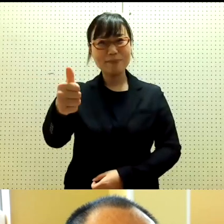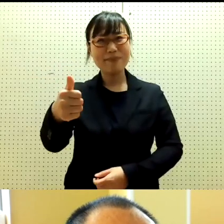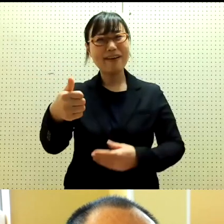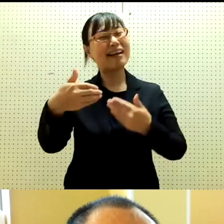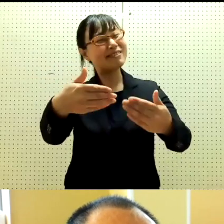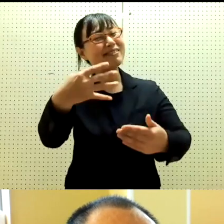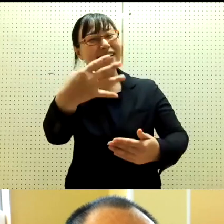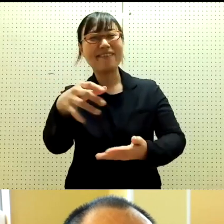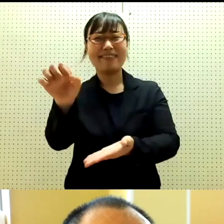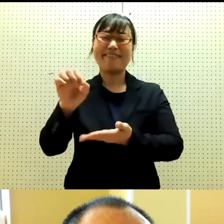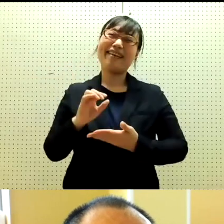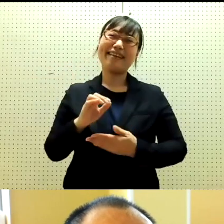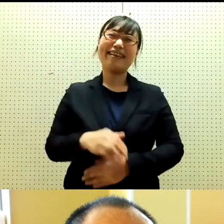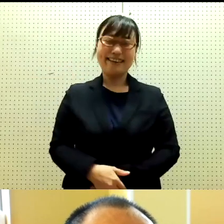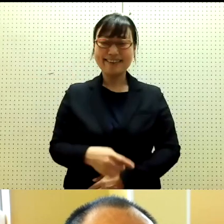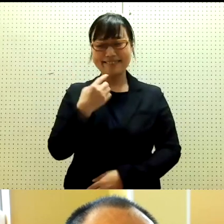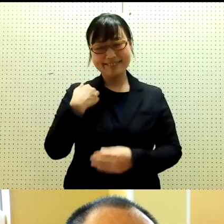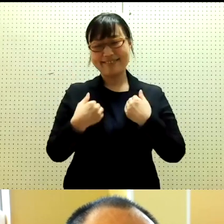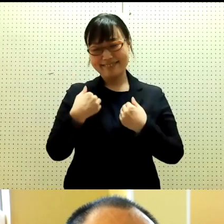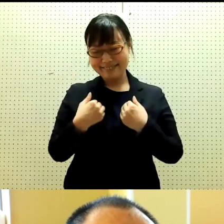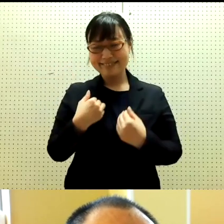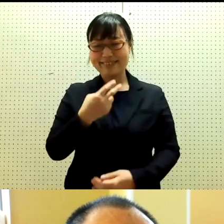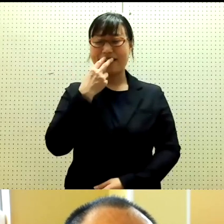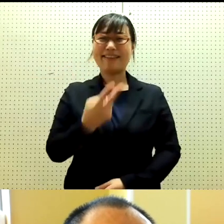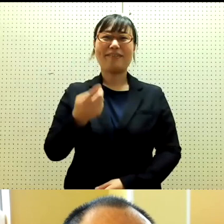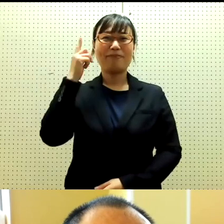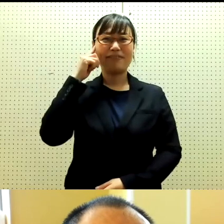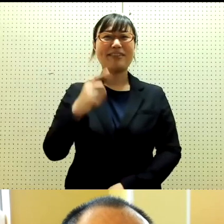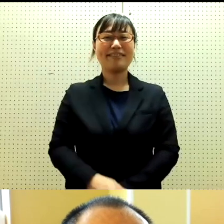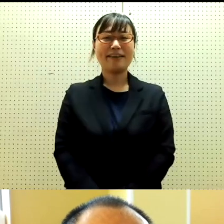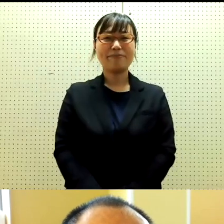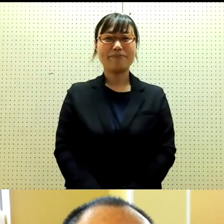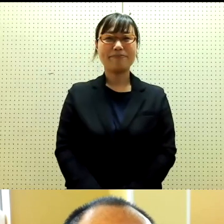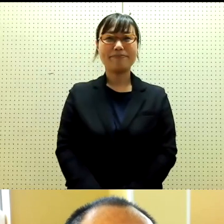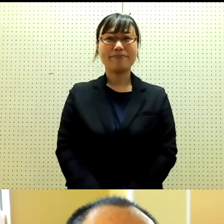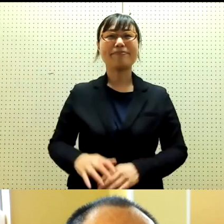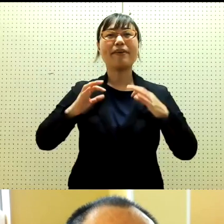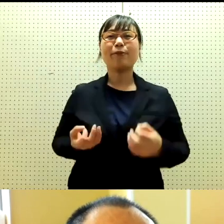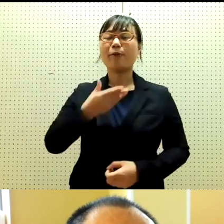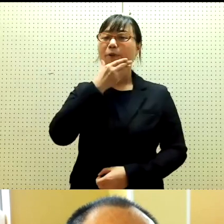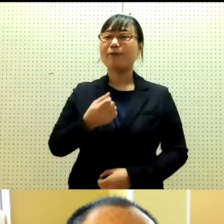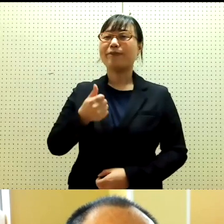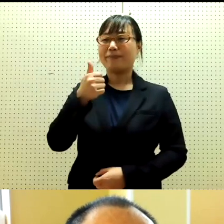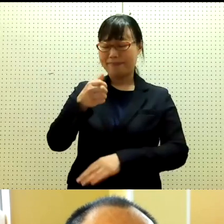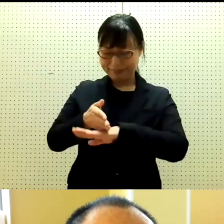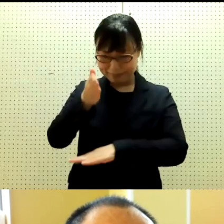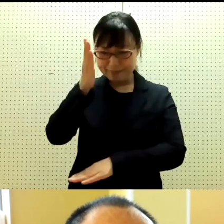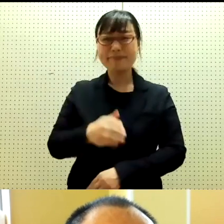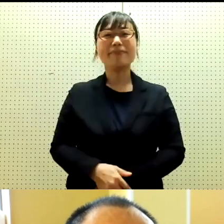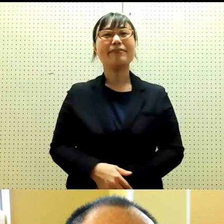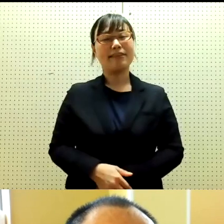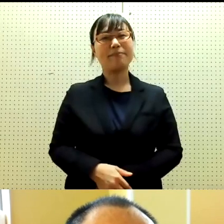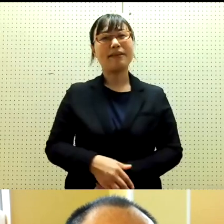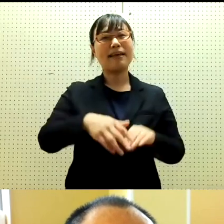し良かったかなっていうふうに思いました。はい、以上です。 ありがとうございます。まあ、やっぱりスローガンだけだ